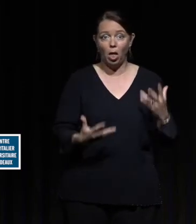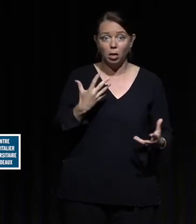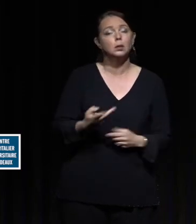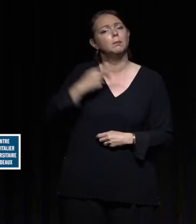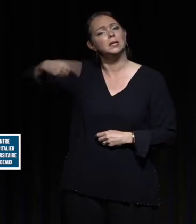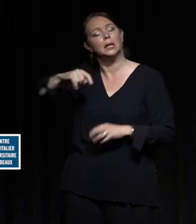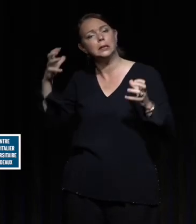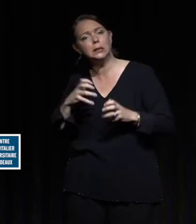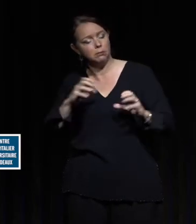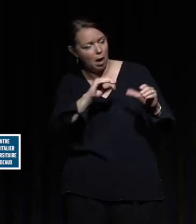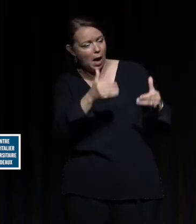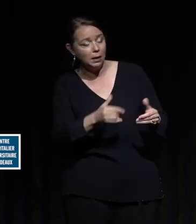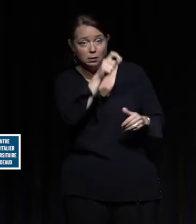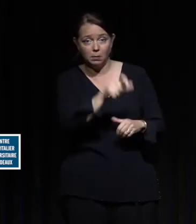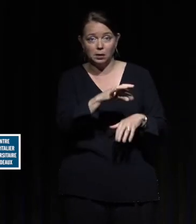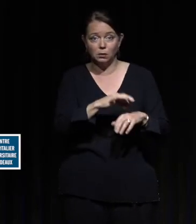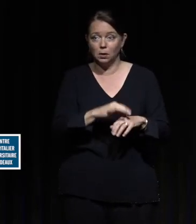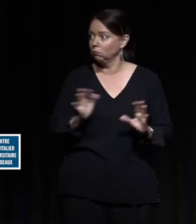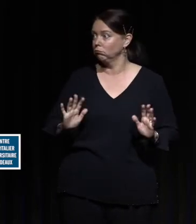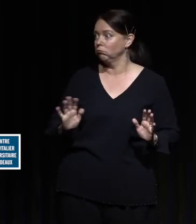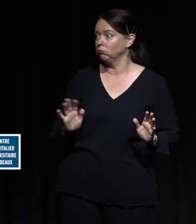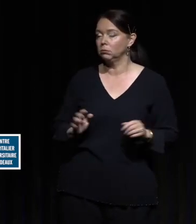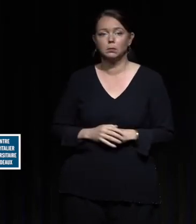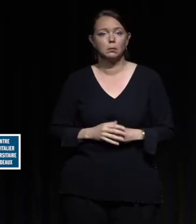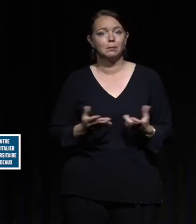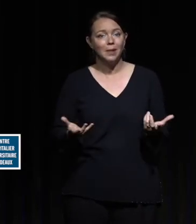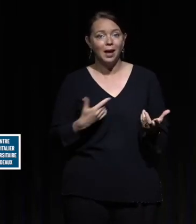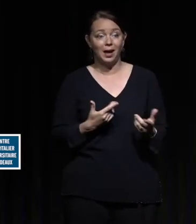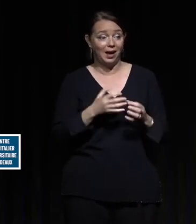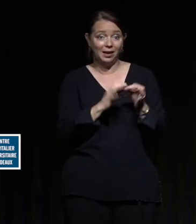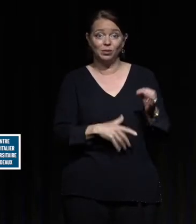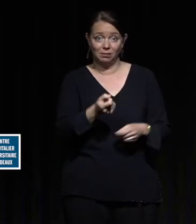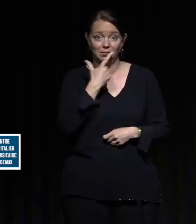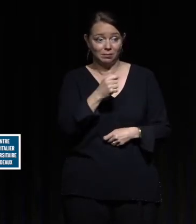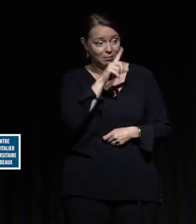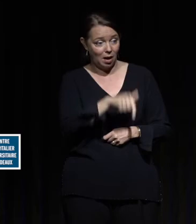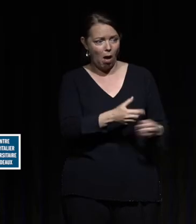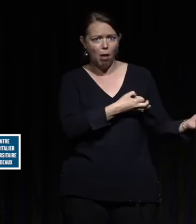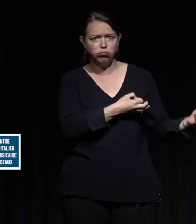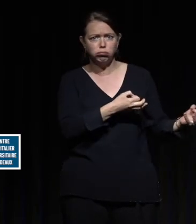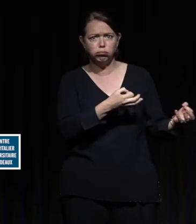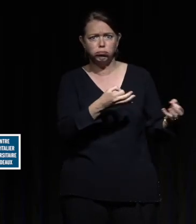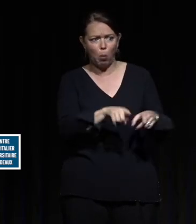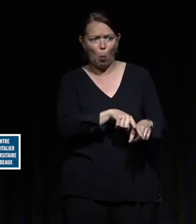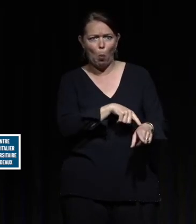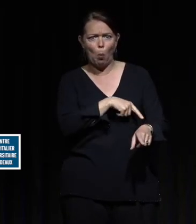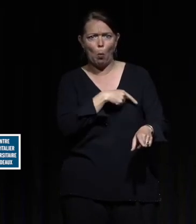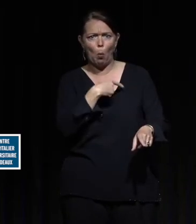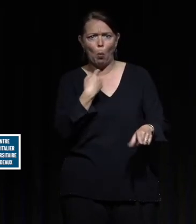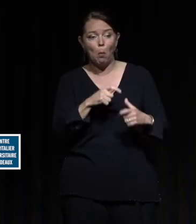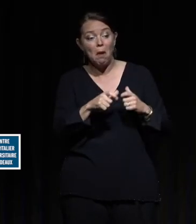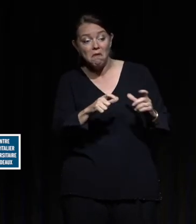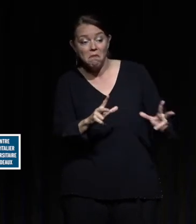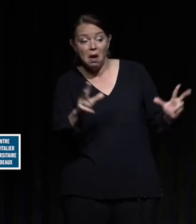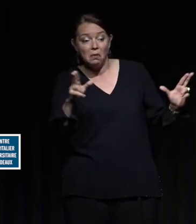essayer d'arrêter, pas forcément les patientes. N'empêche que ça maintient un traitement pendant longtemps. Et donc, on va aboutir dans le parcours à de la chirurgie, qui